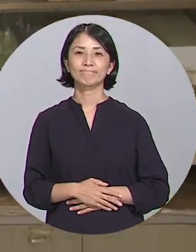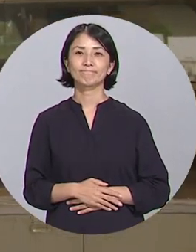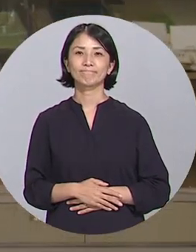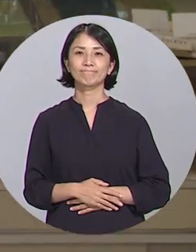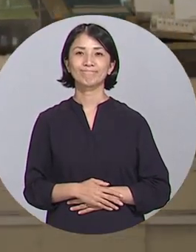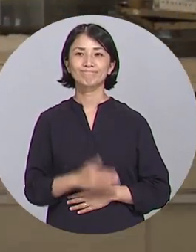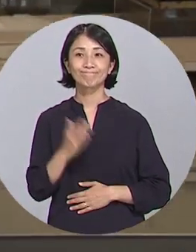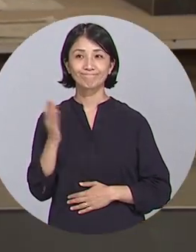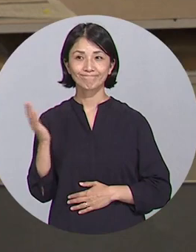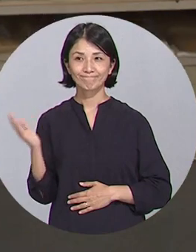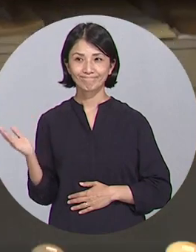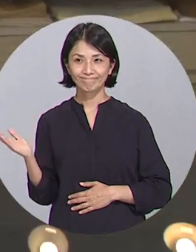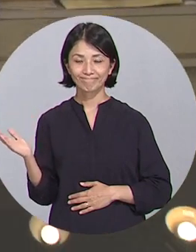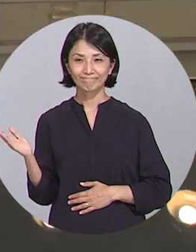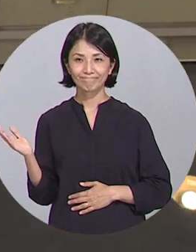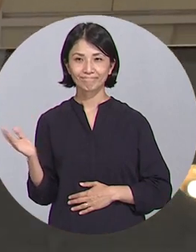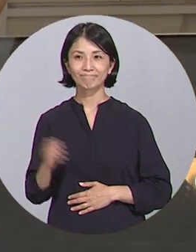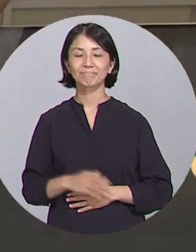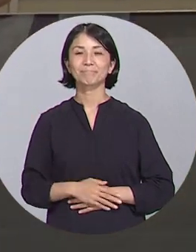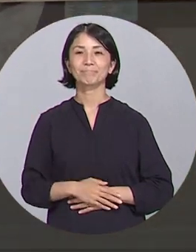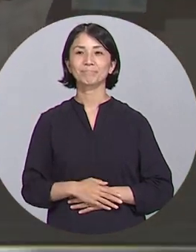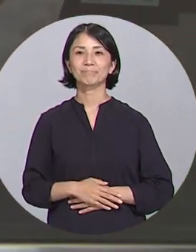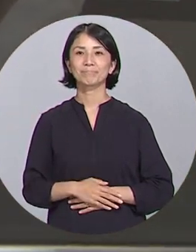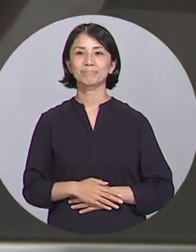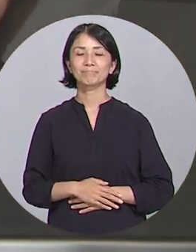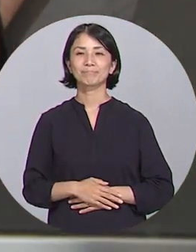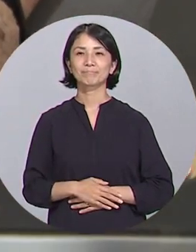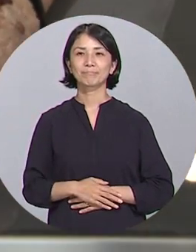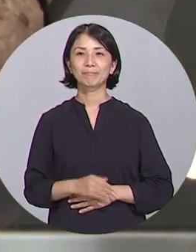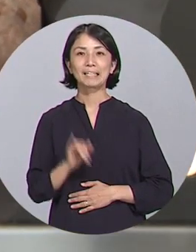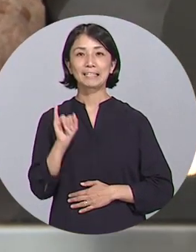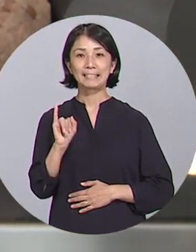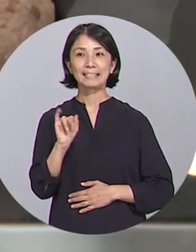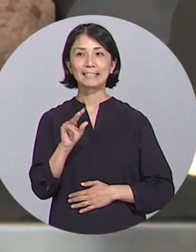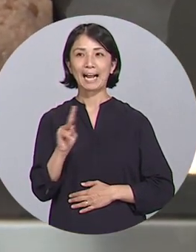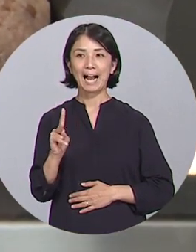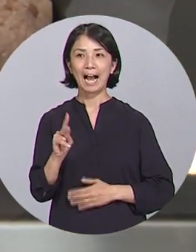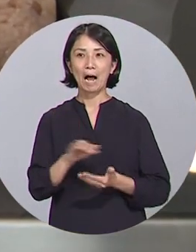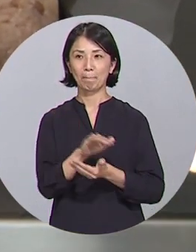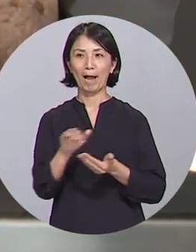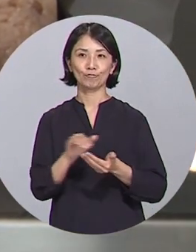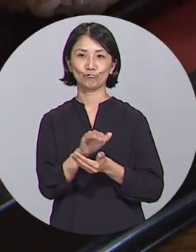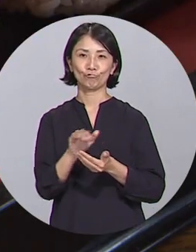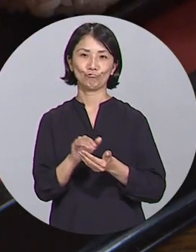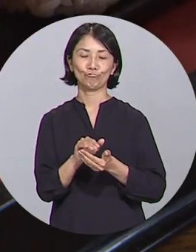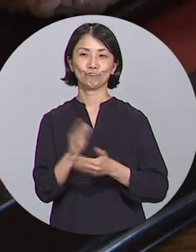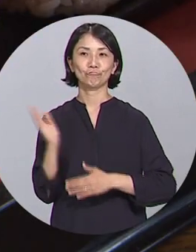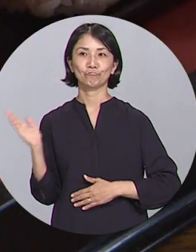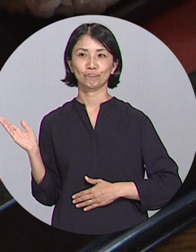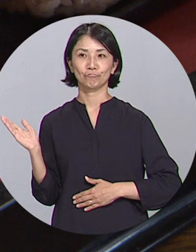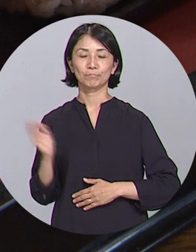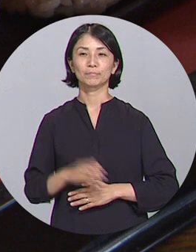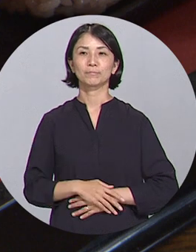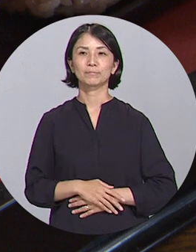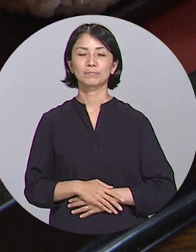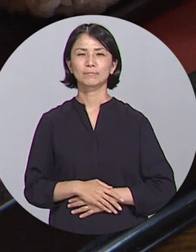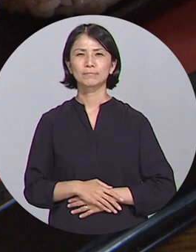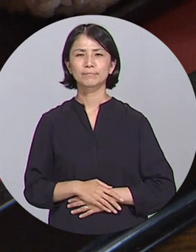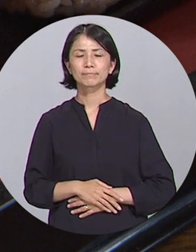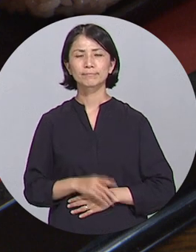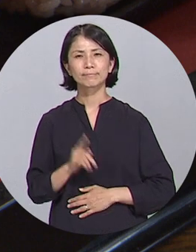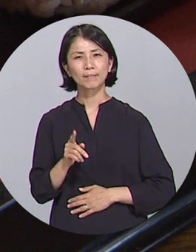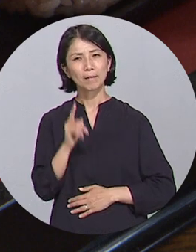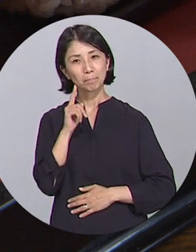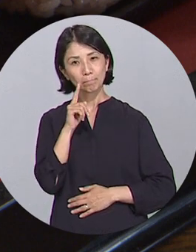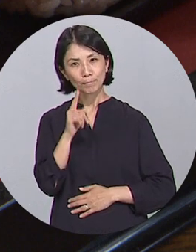さあご覧いただきましょう。こちらが鴻巣市のご当地和菓子、伊賀まんじゅうです。 ね、まあ、